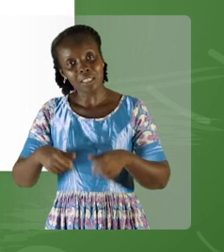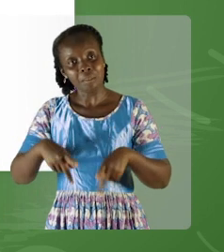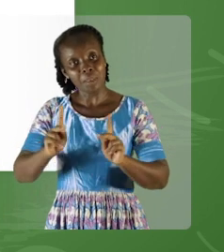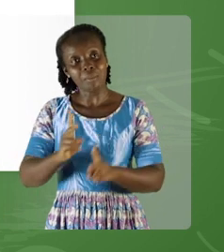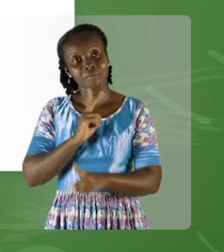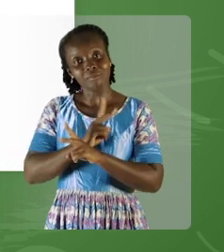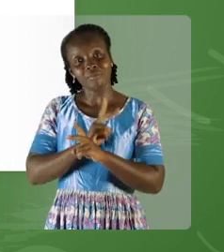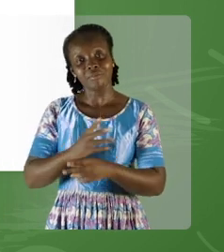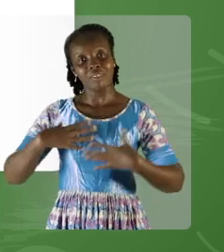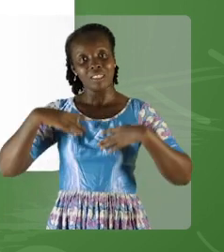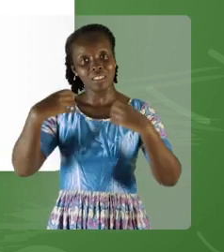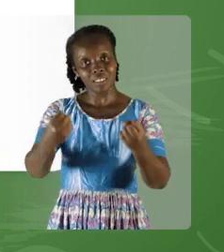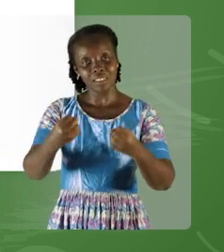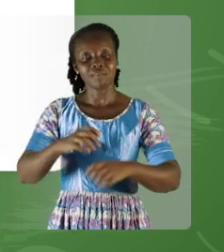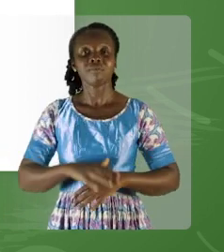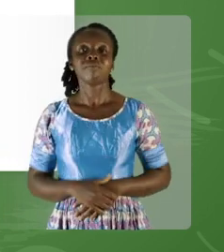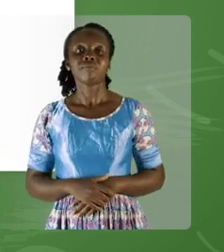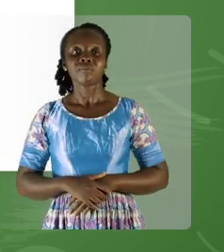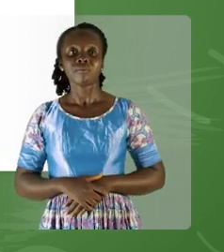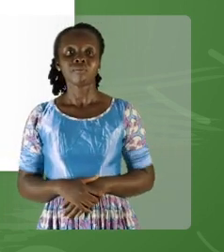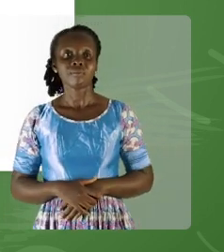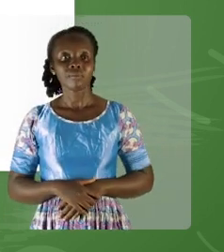de préserver sa santé.